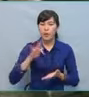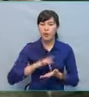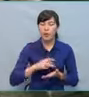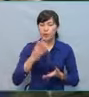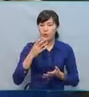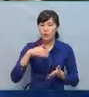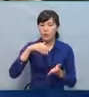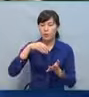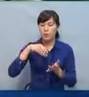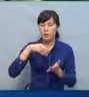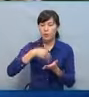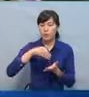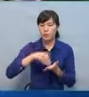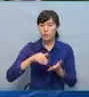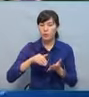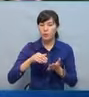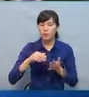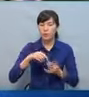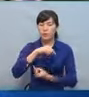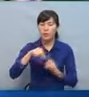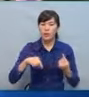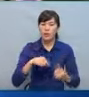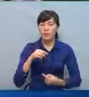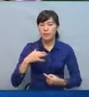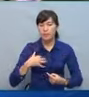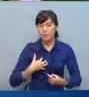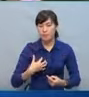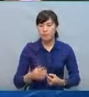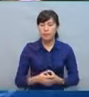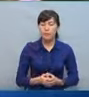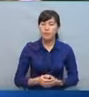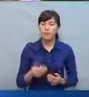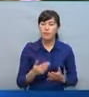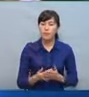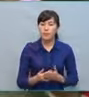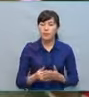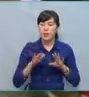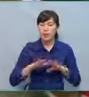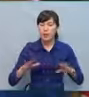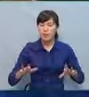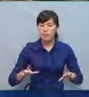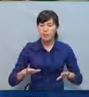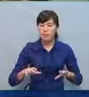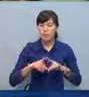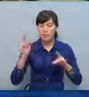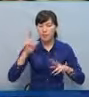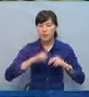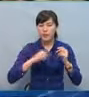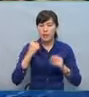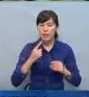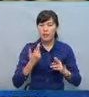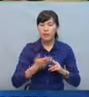шаруашылық қожалығына жаңа рұқсат бергендеріңізге мен сәл көңілім толмайды. Мысалға мектепке орын табыңыздар, мектеп соғып береміз дейді. Дәл